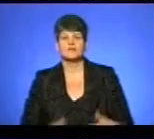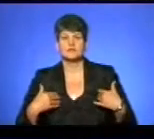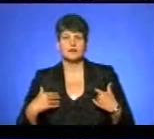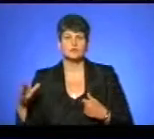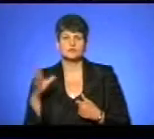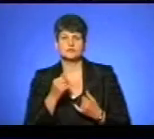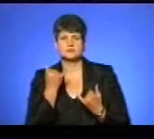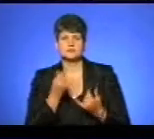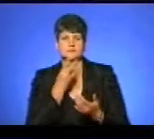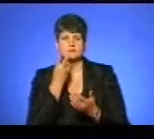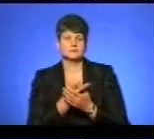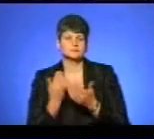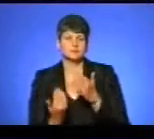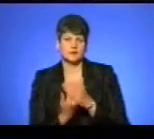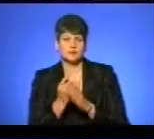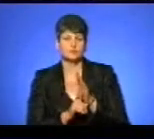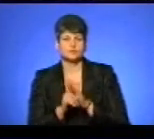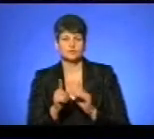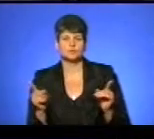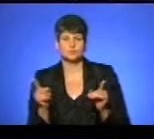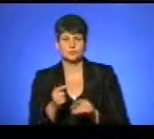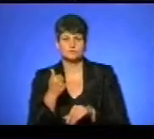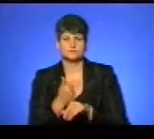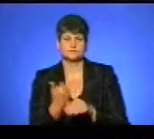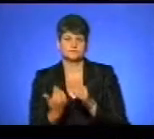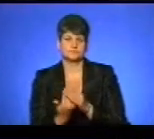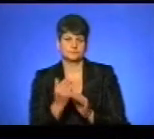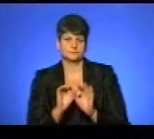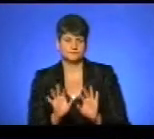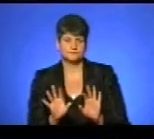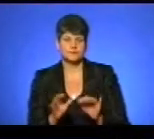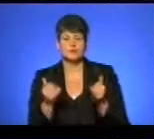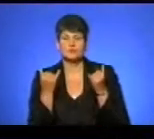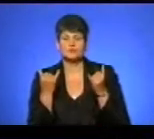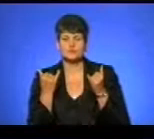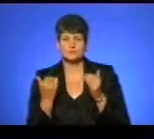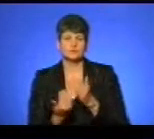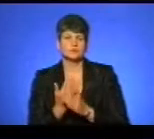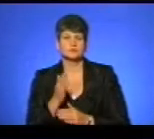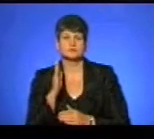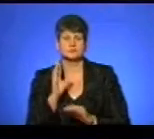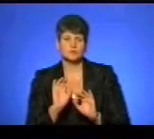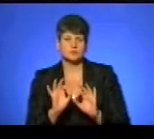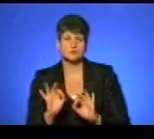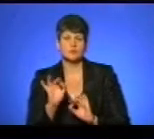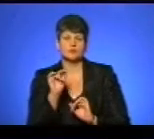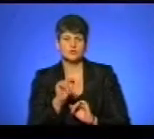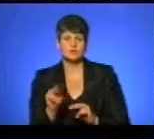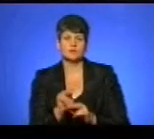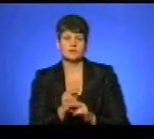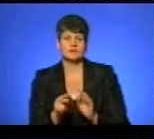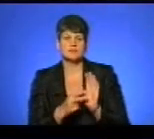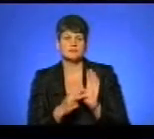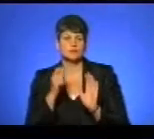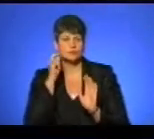Вітаю всіх, хто зараз з нами в ефірі новини. Спочатку коротко про головне. Сьогодні ми у випуску розкажемо про те, що для лікування 7-літнього